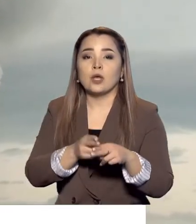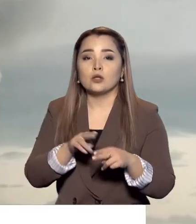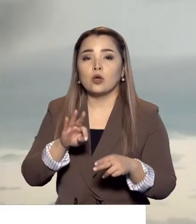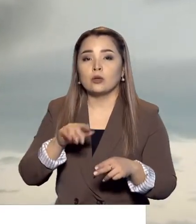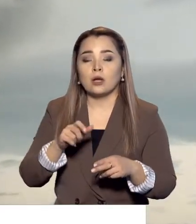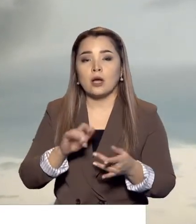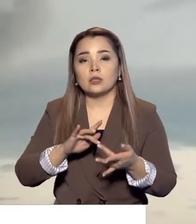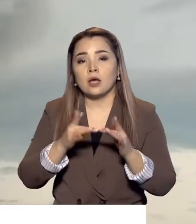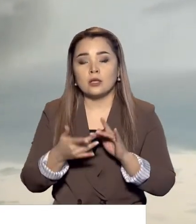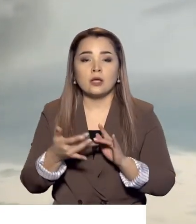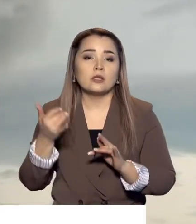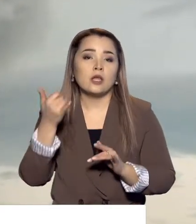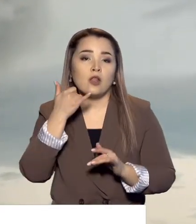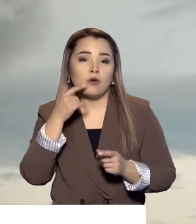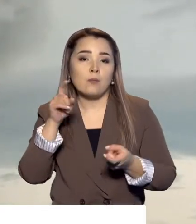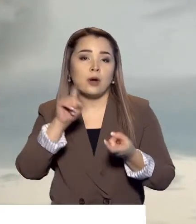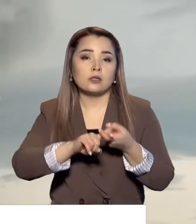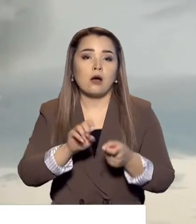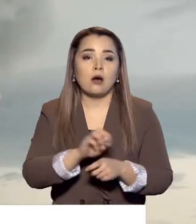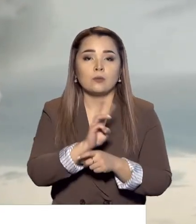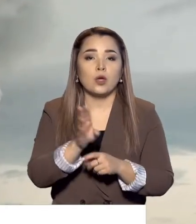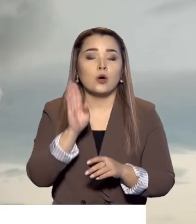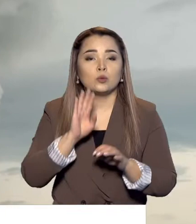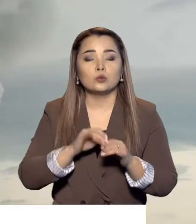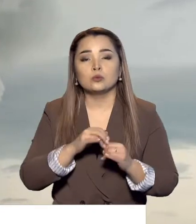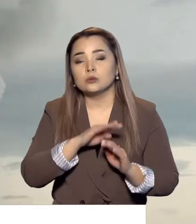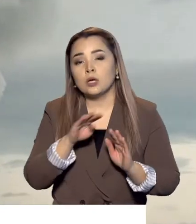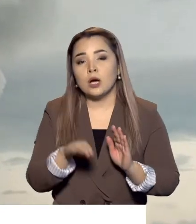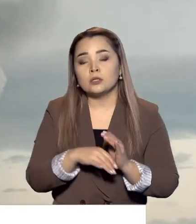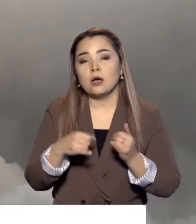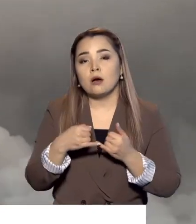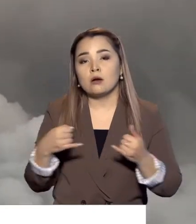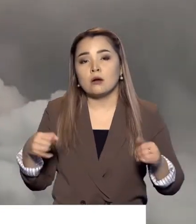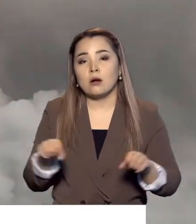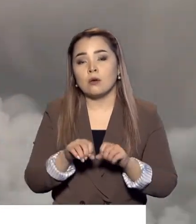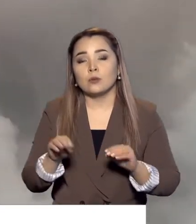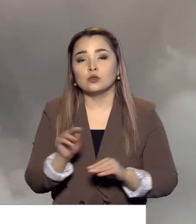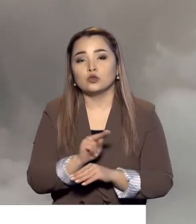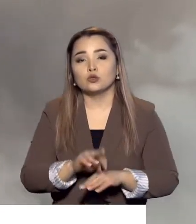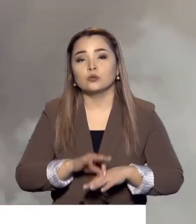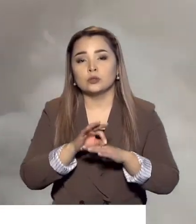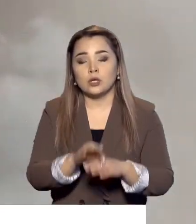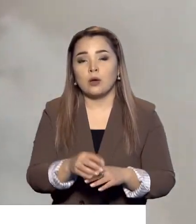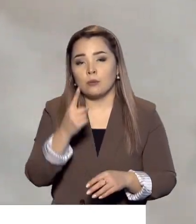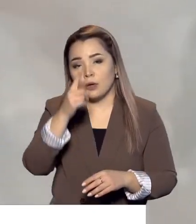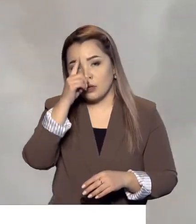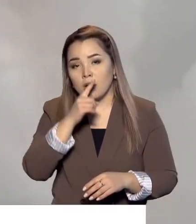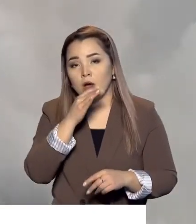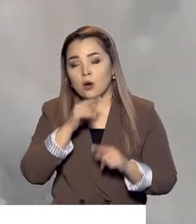интернет телефон байланысымен қамтамасыз ететін су асты кабелін жөндеуге бір айдай уақыт қажет. Қазір